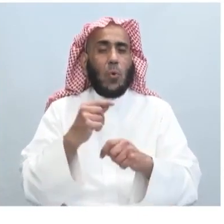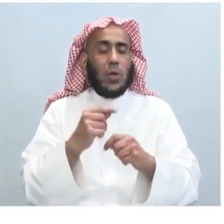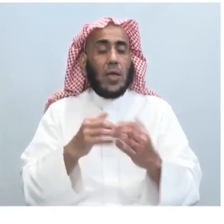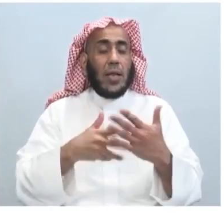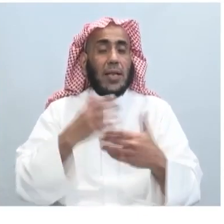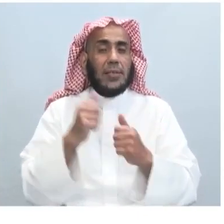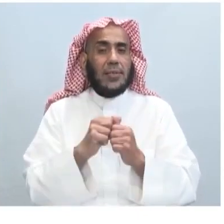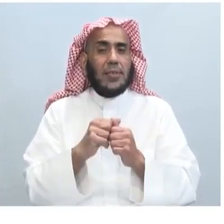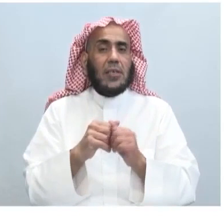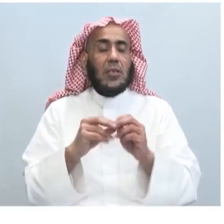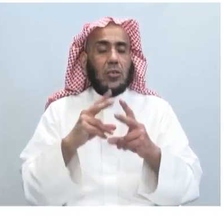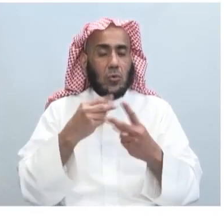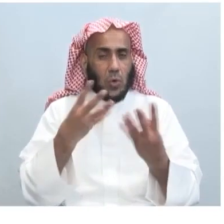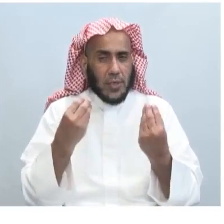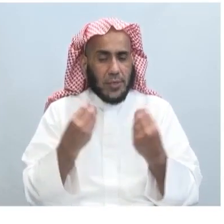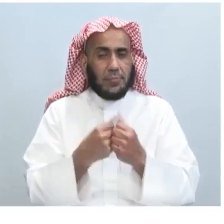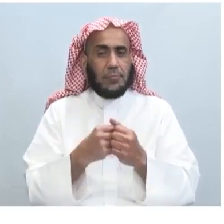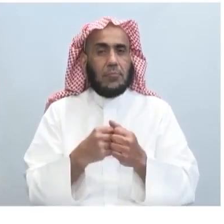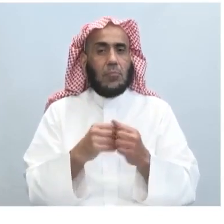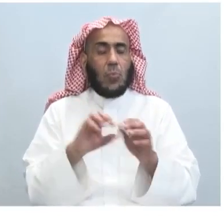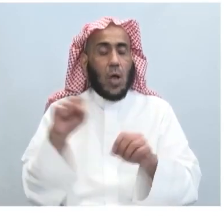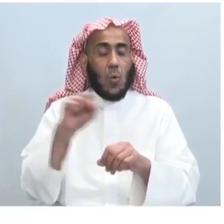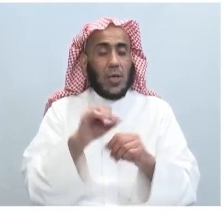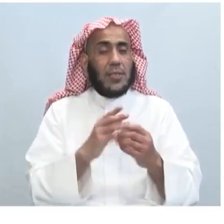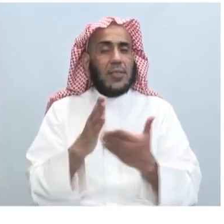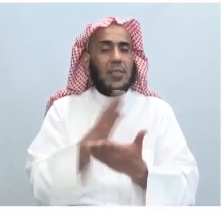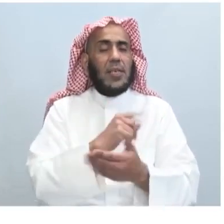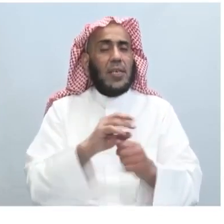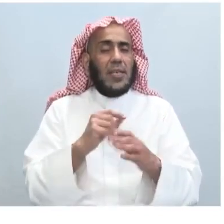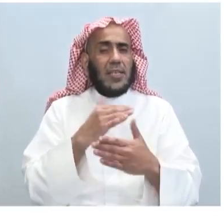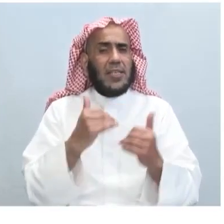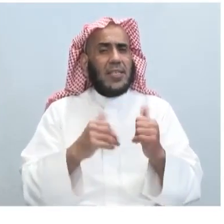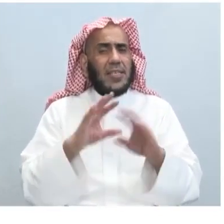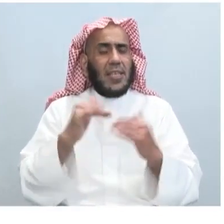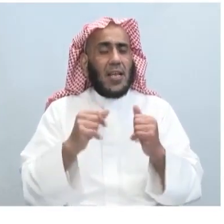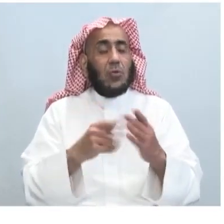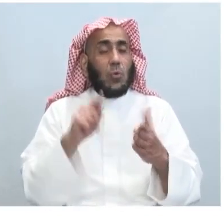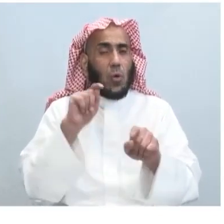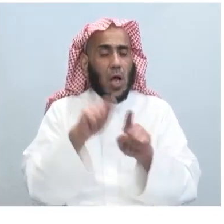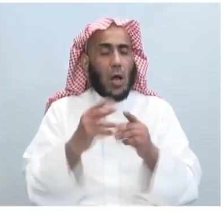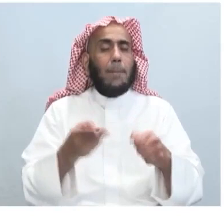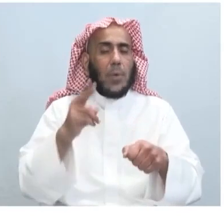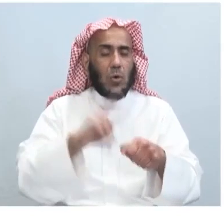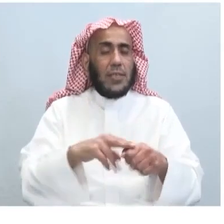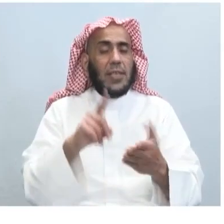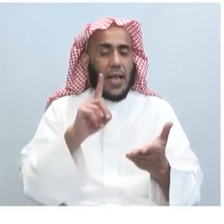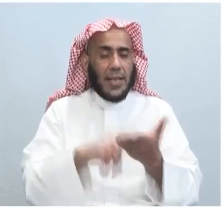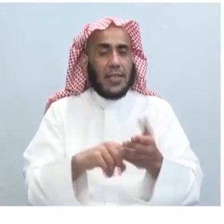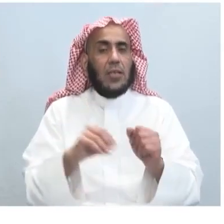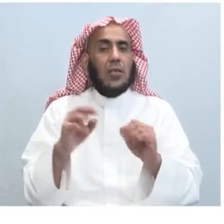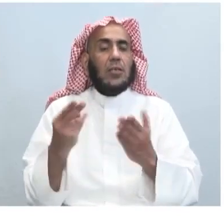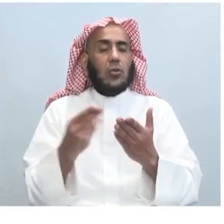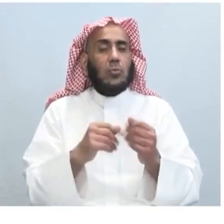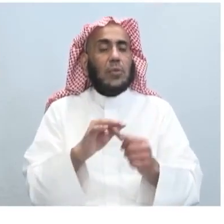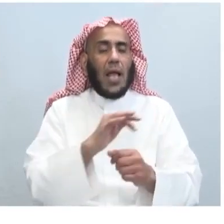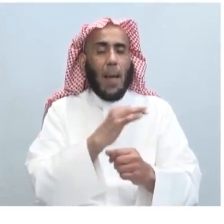الناتجه سنعد تعدد خواص الاتزان الكيميائي حققنا هذا الهدف وس نحقق اليوم مره اخرى للتاكيد تكتب تكتب